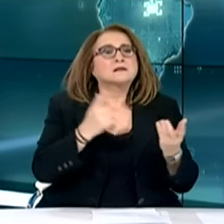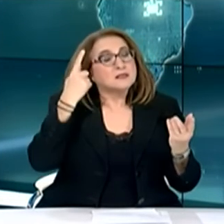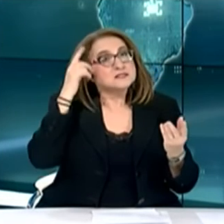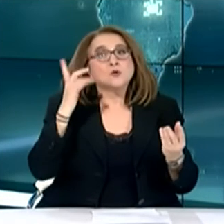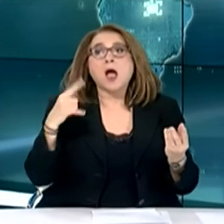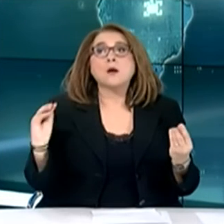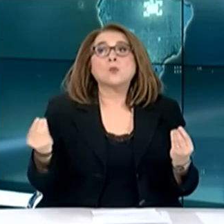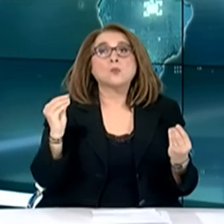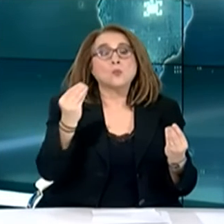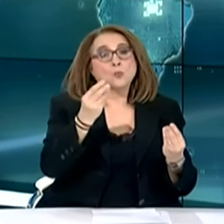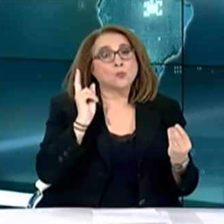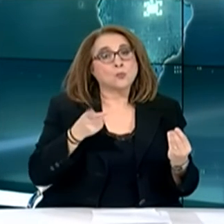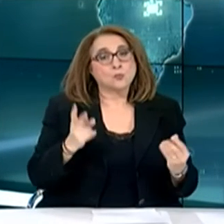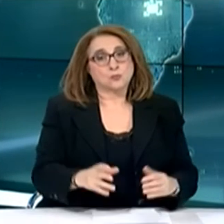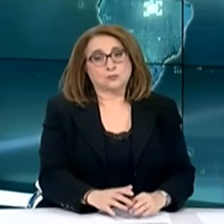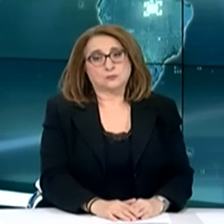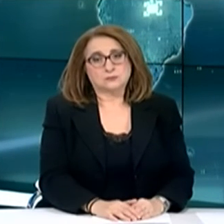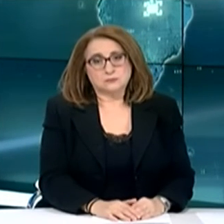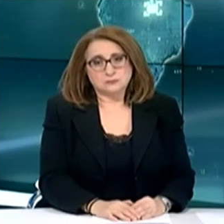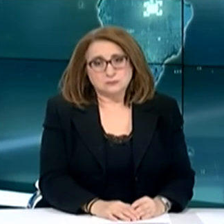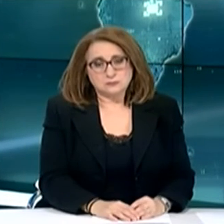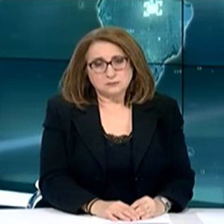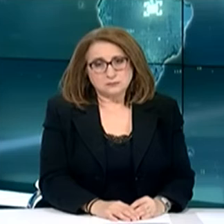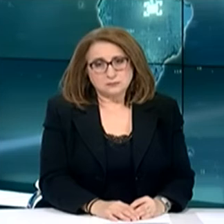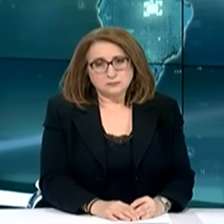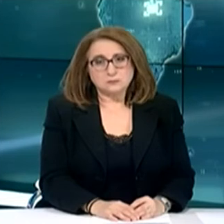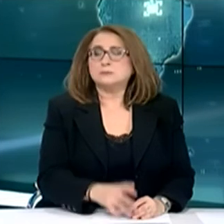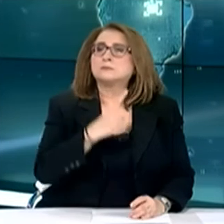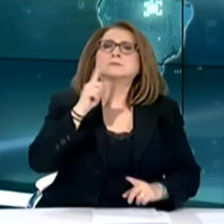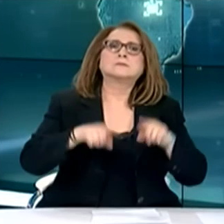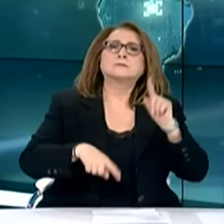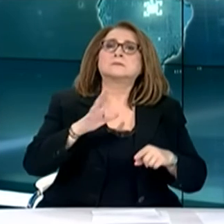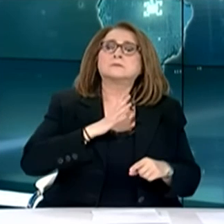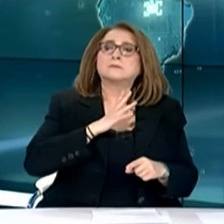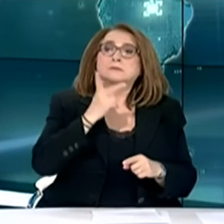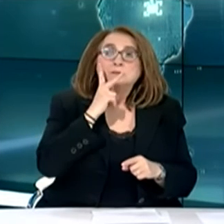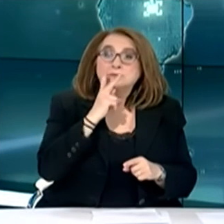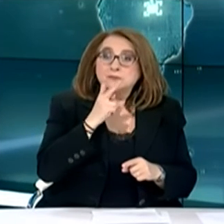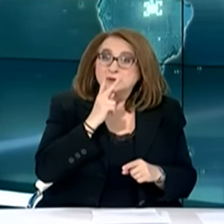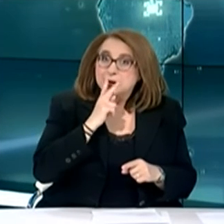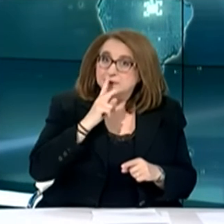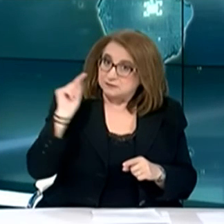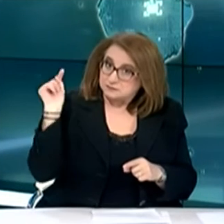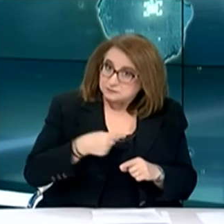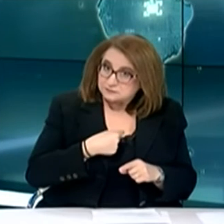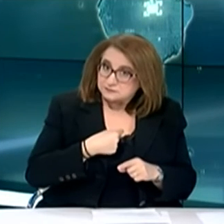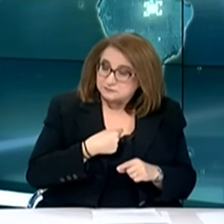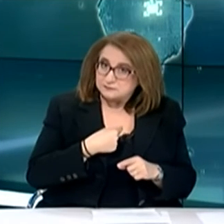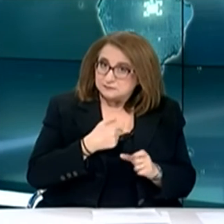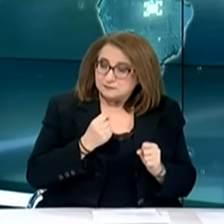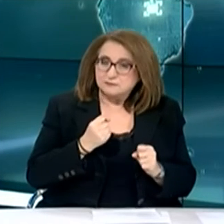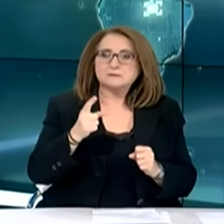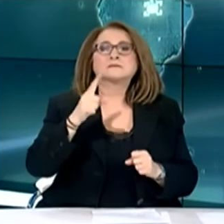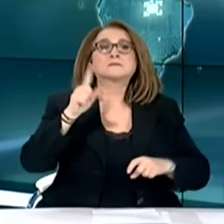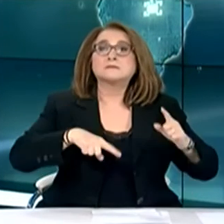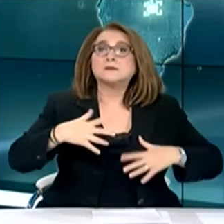κάτι άλλο. Οι υπέρβαροι, οι παχύσαρκοι, οι καπνιστές είναι και αυτοί στις ομάδες υψηλού κινδύνου όπως ο Μετρητής. Ναι, να πω εδώ. Οι